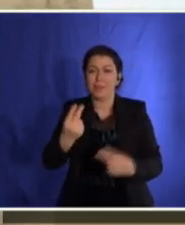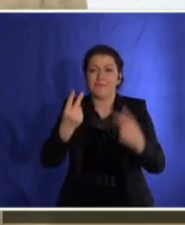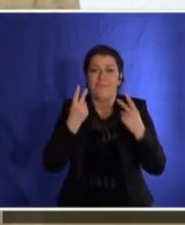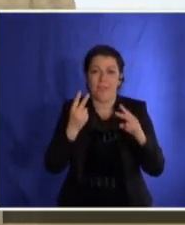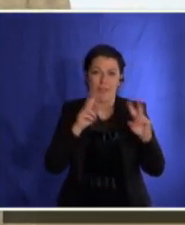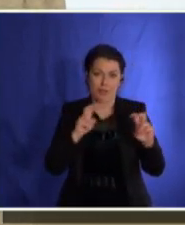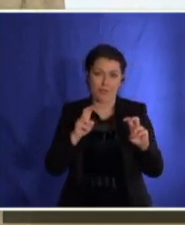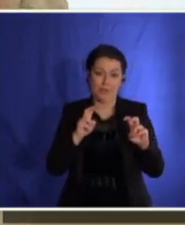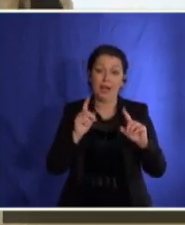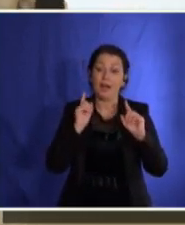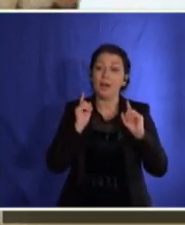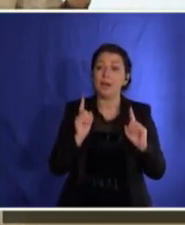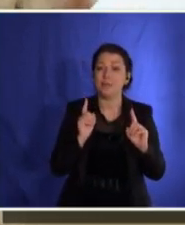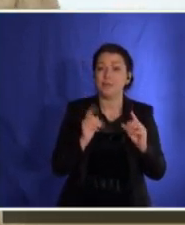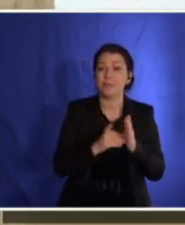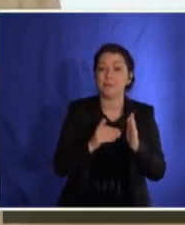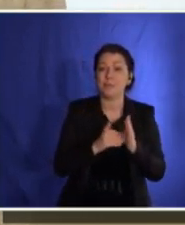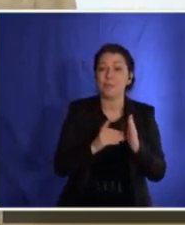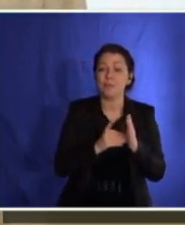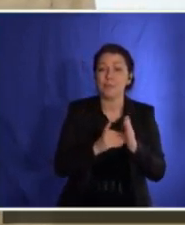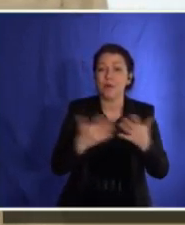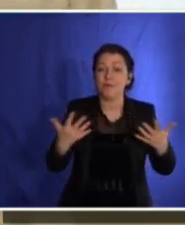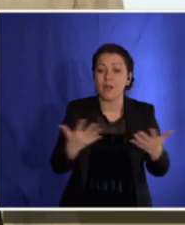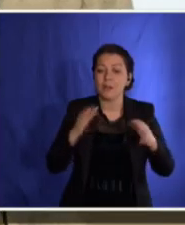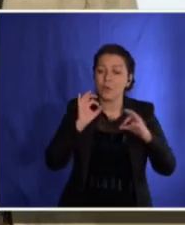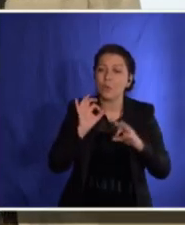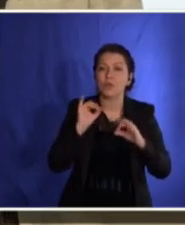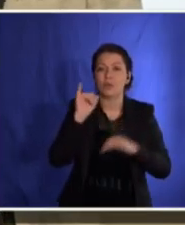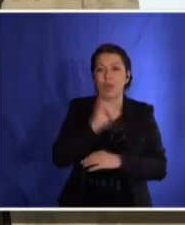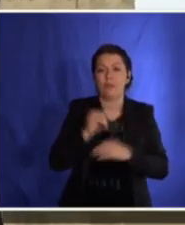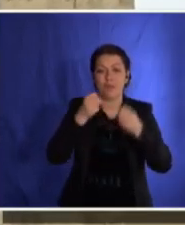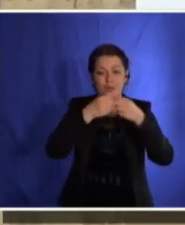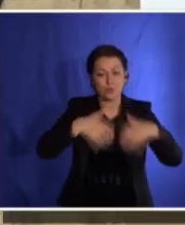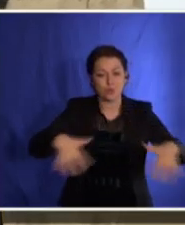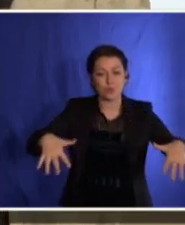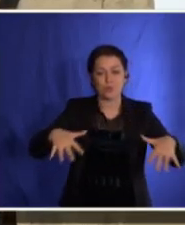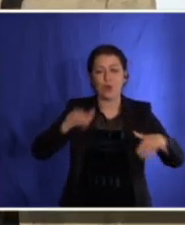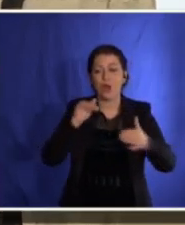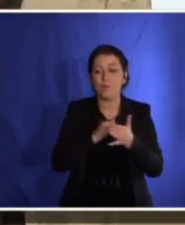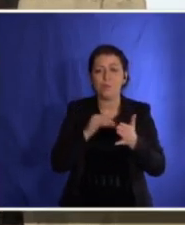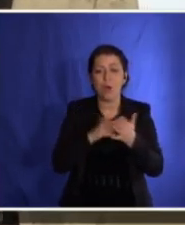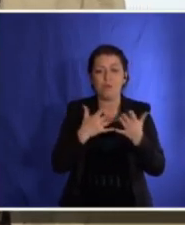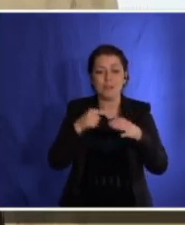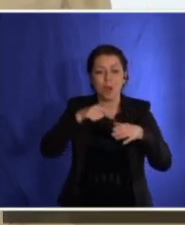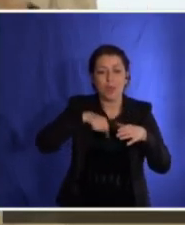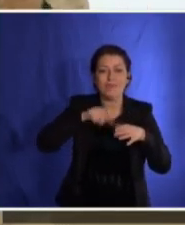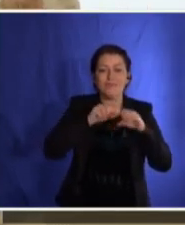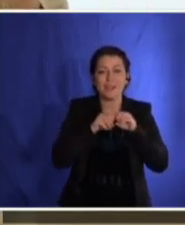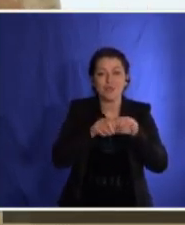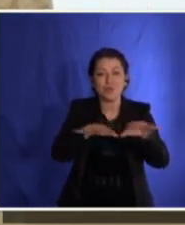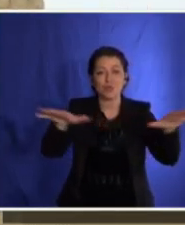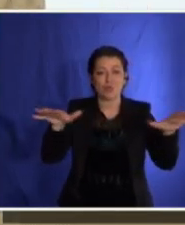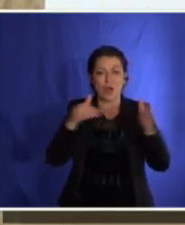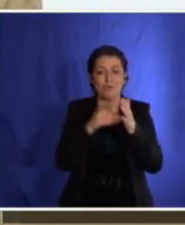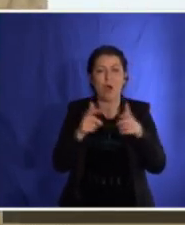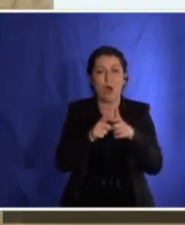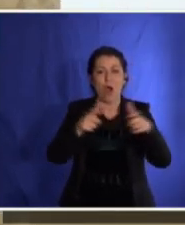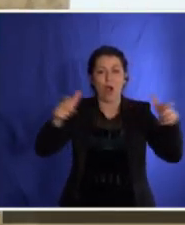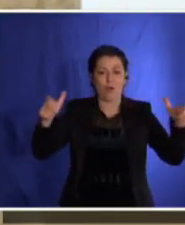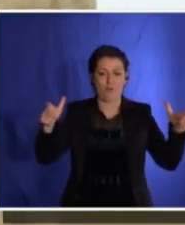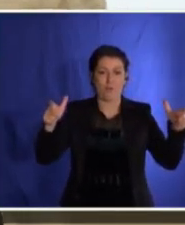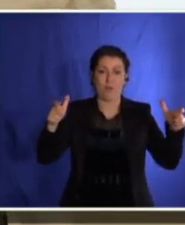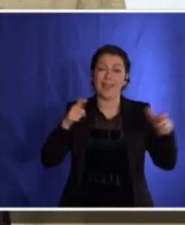auch eine gute Infrastruktur. Wir brauchen einen weiteren Ausbau der Infrastruktur. Infrastruktur ist